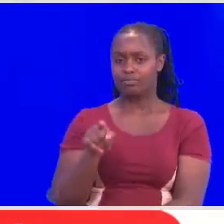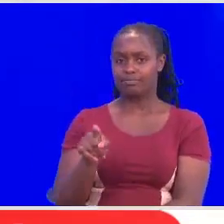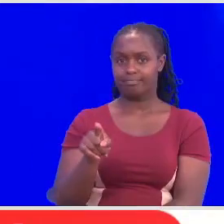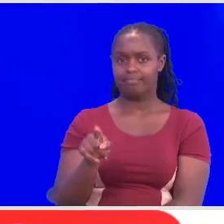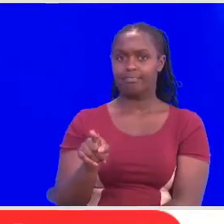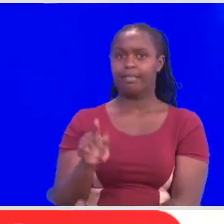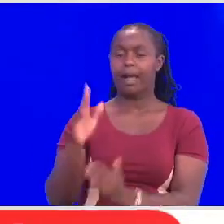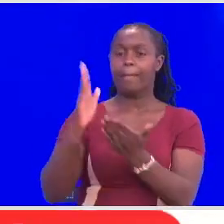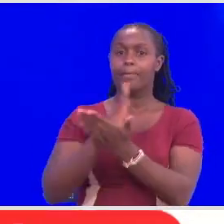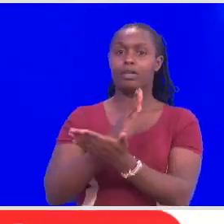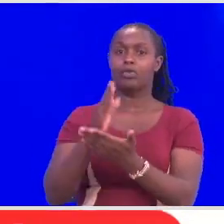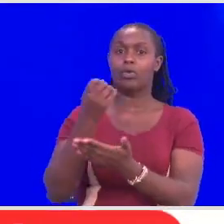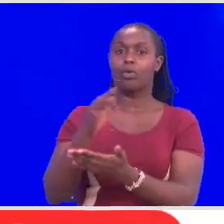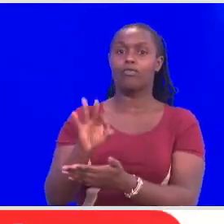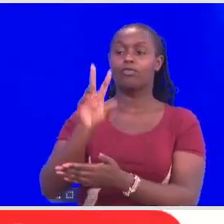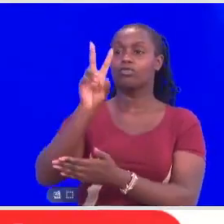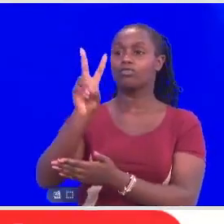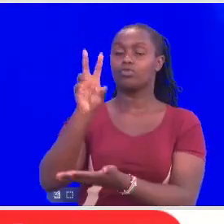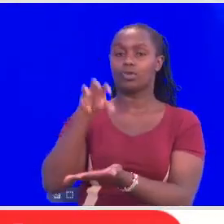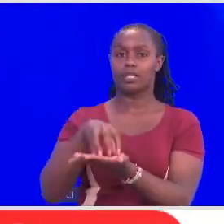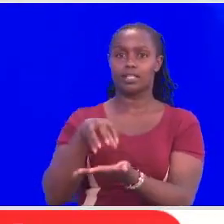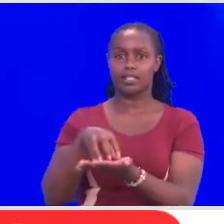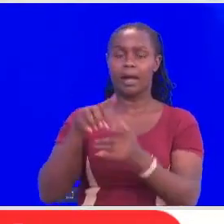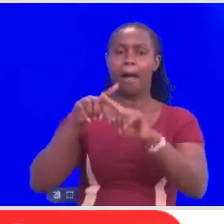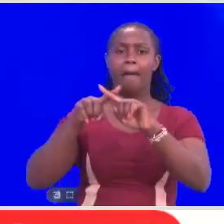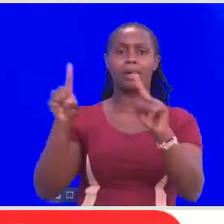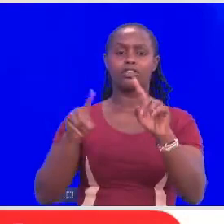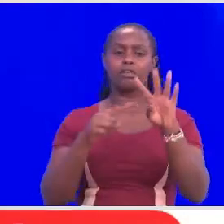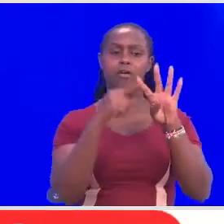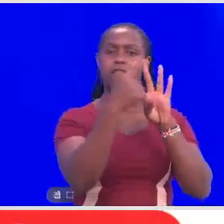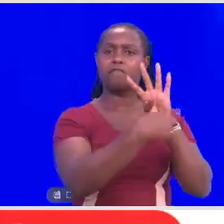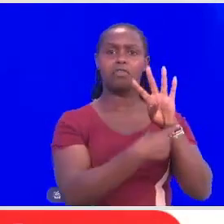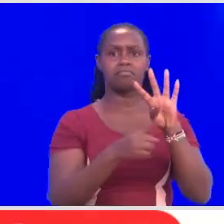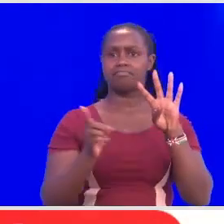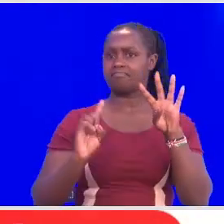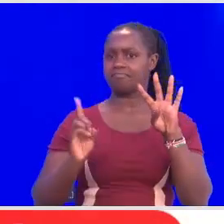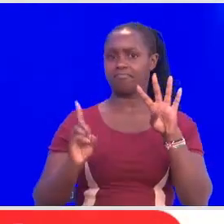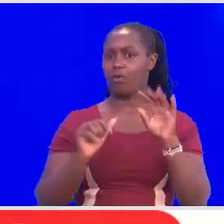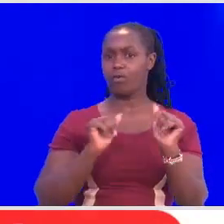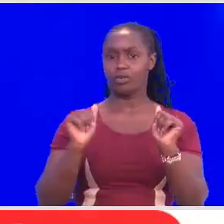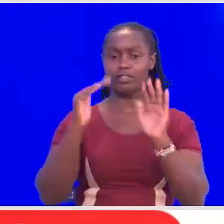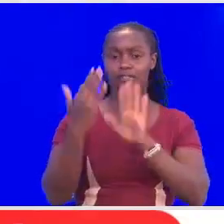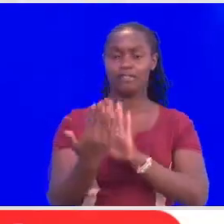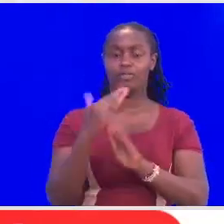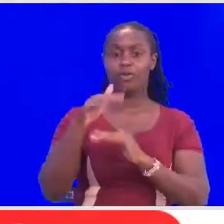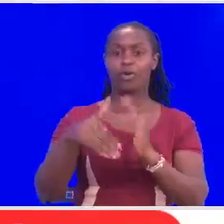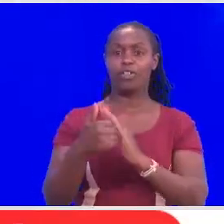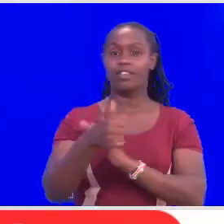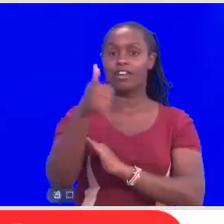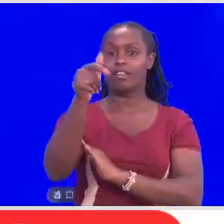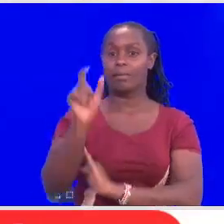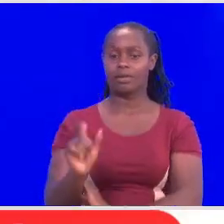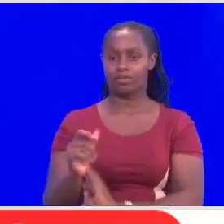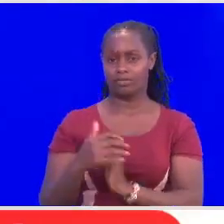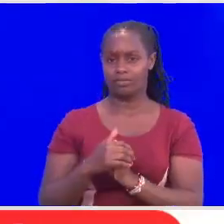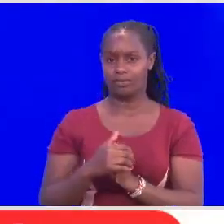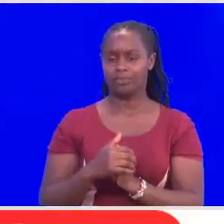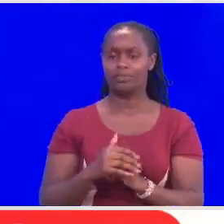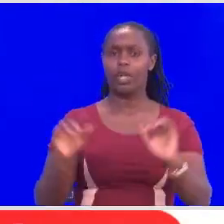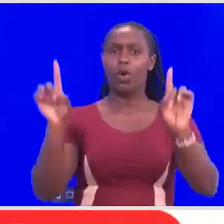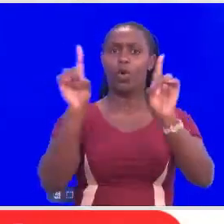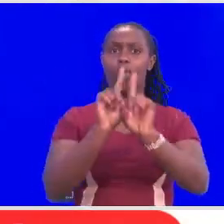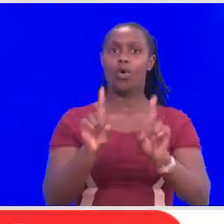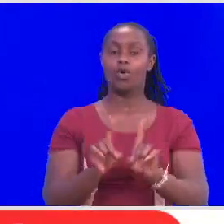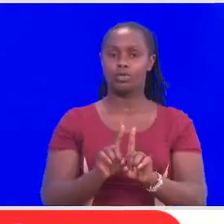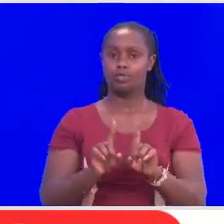of two cases and not four cases that faces the other accused persons. Isitoshe, upande wa